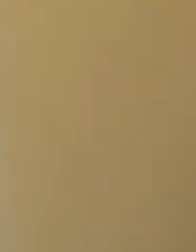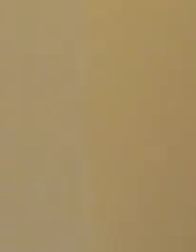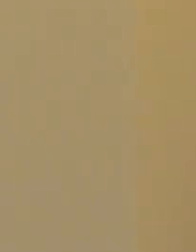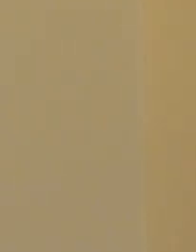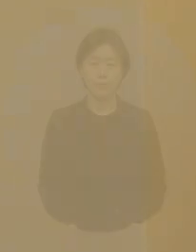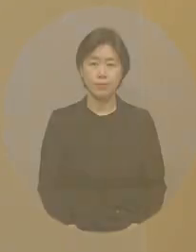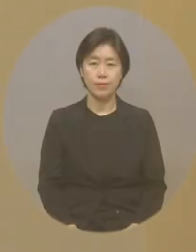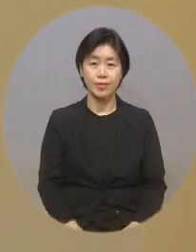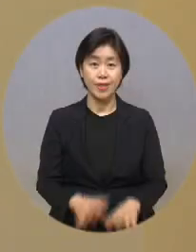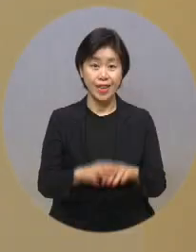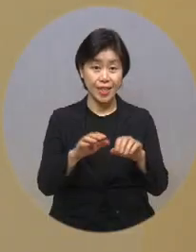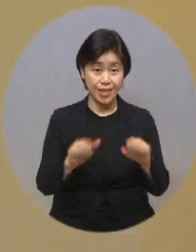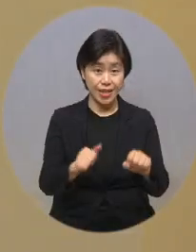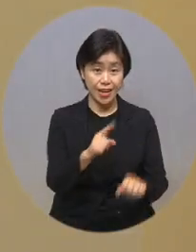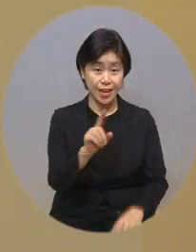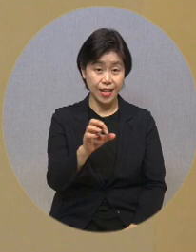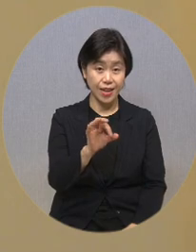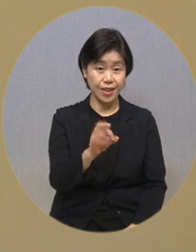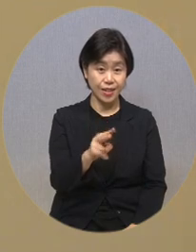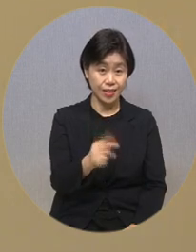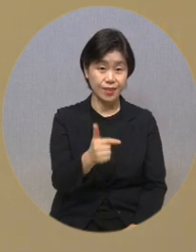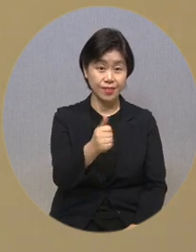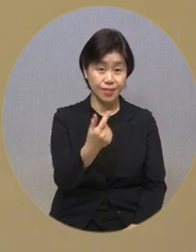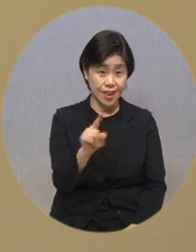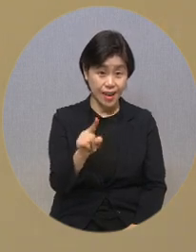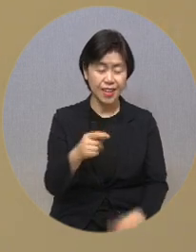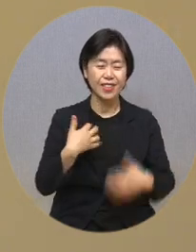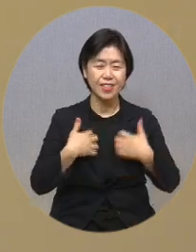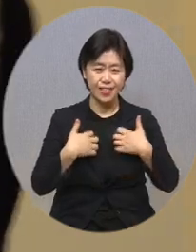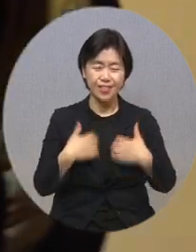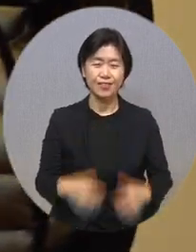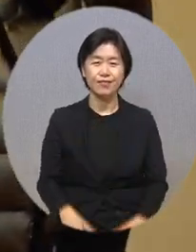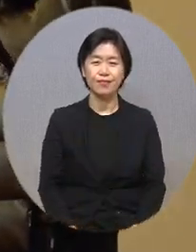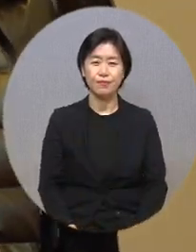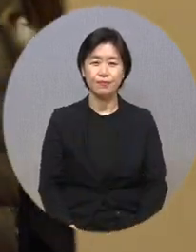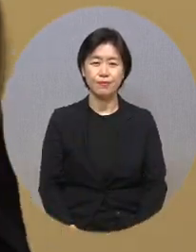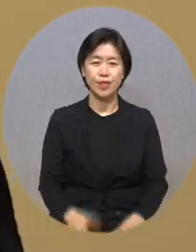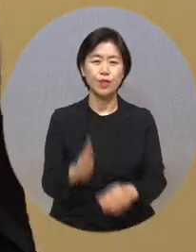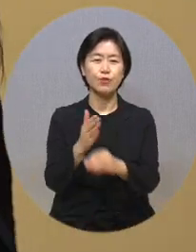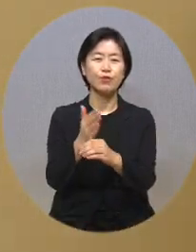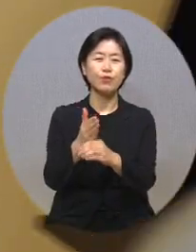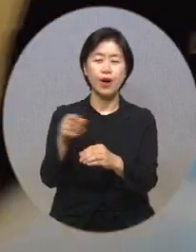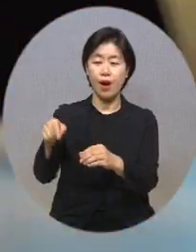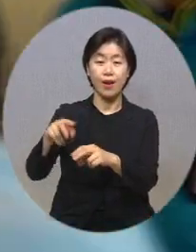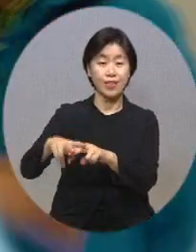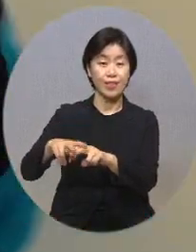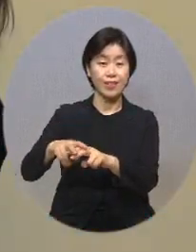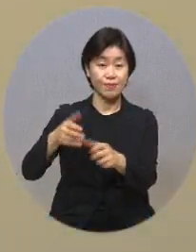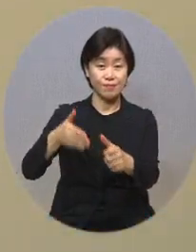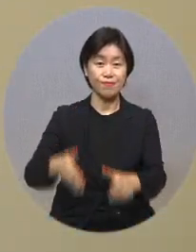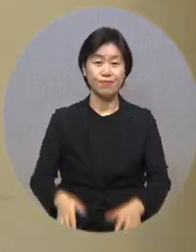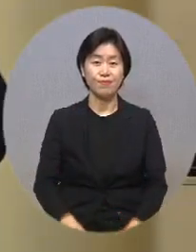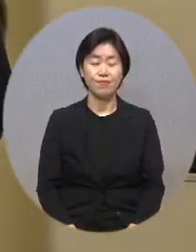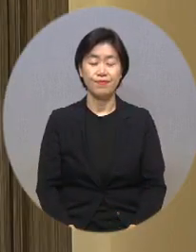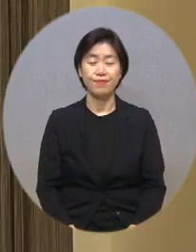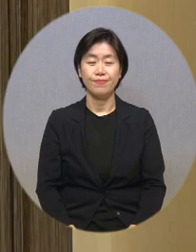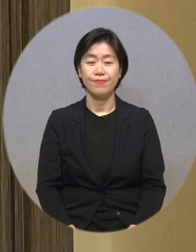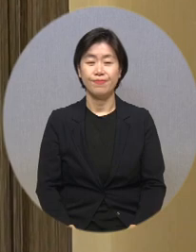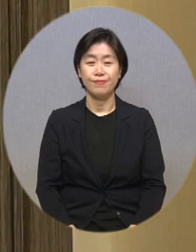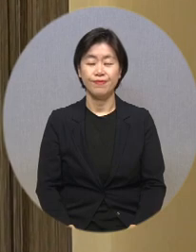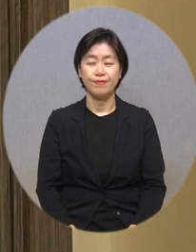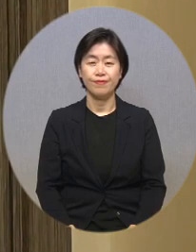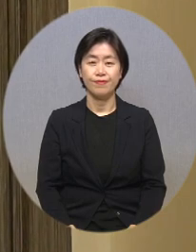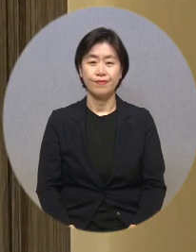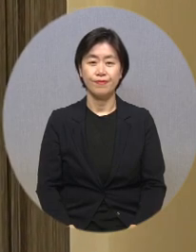네, 안녕하세요, 안녕하세요 씨. 네, 네, 반갑습니다. 아이고. 네, 중간 자리로 앉으시면 될 것 같습니다. 예, 아이고.